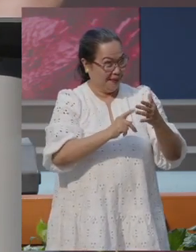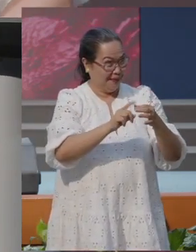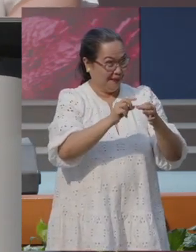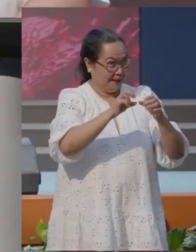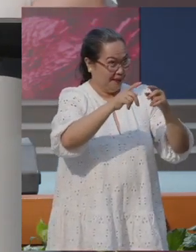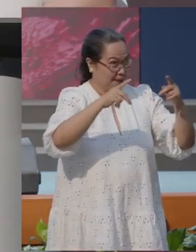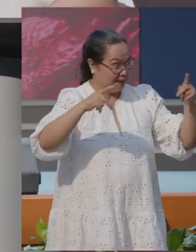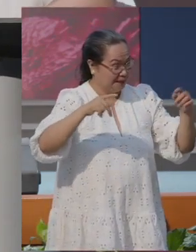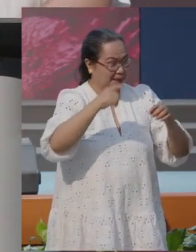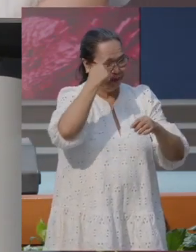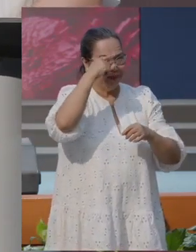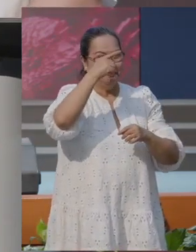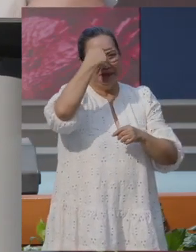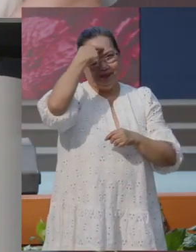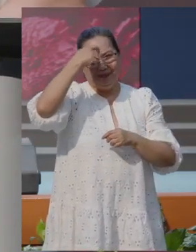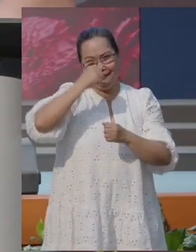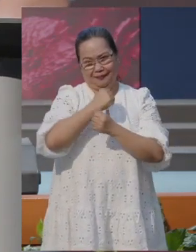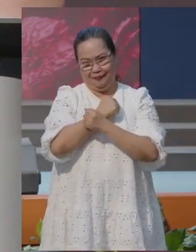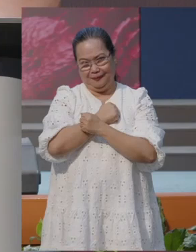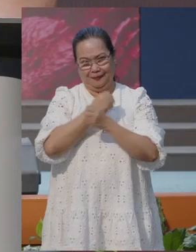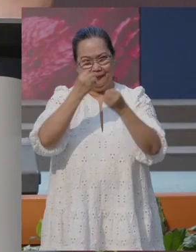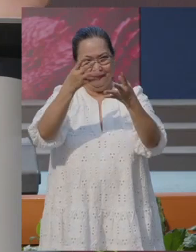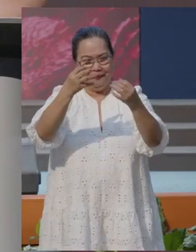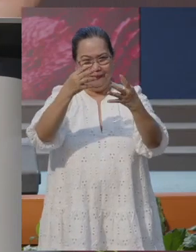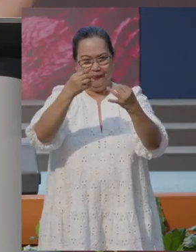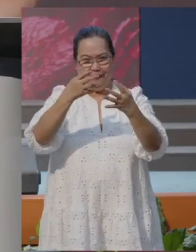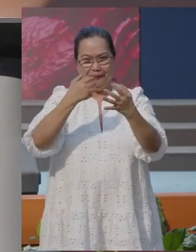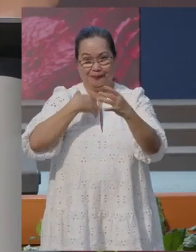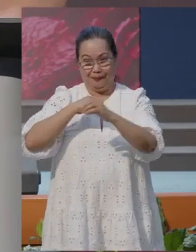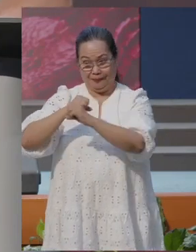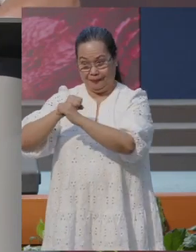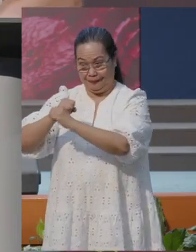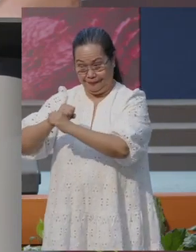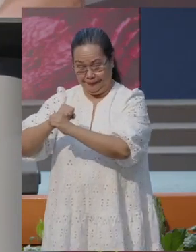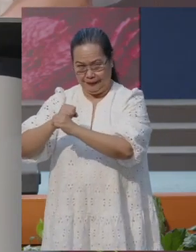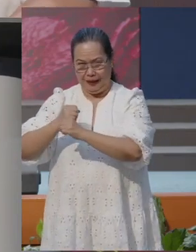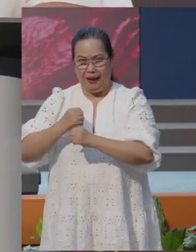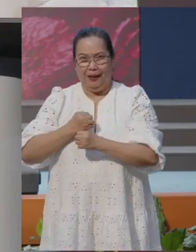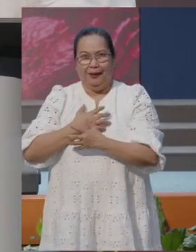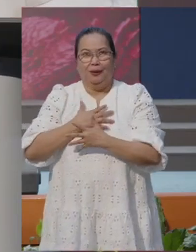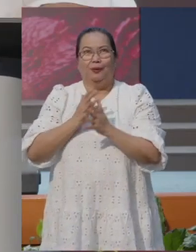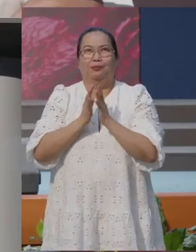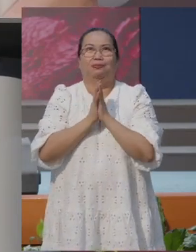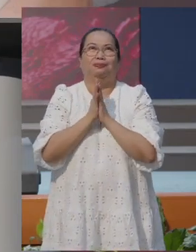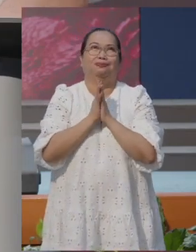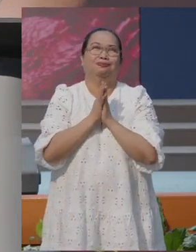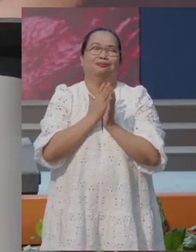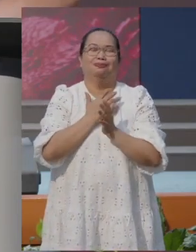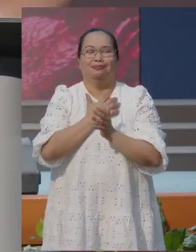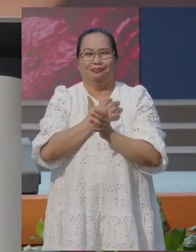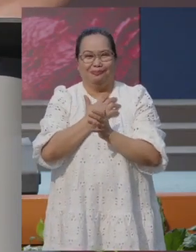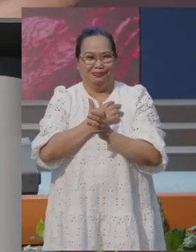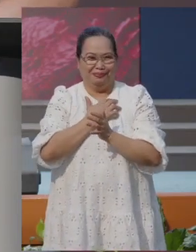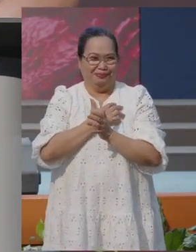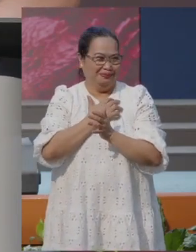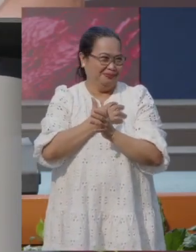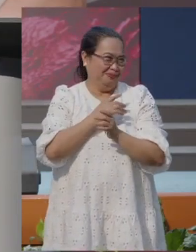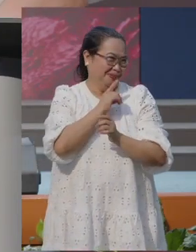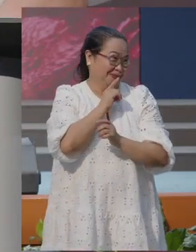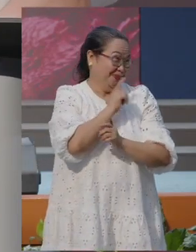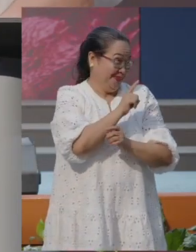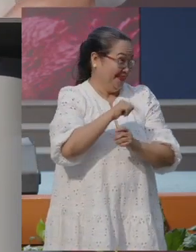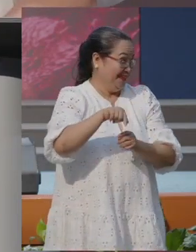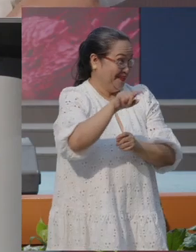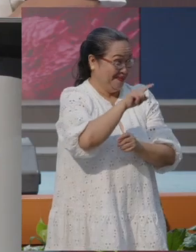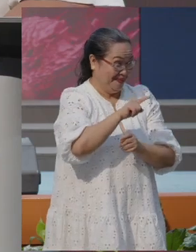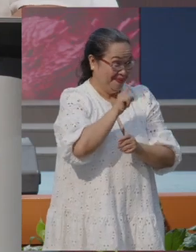nagawa dahil sa pag-ibig. Marami pong nagliligawan at kilig na kilig dahil sa pag-ibig. Hindi po yan ang